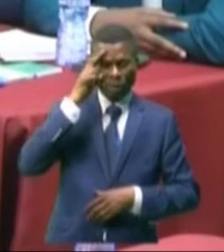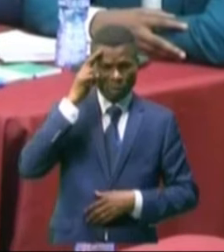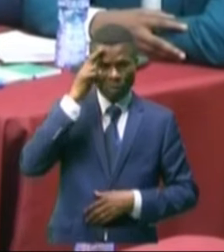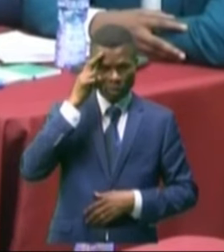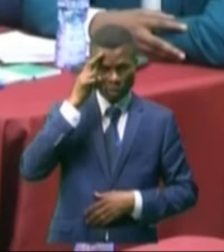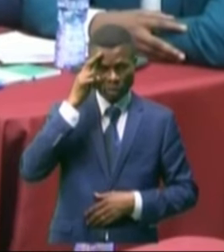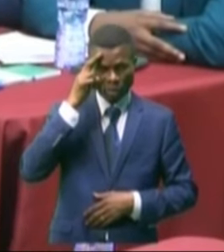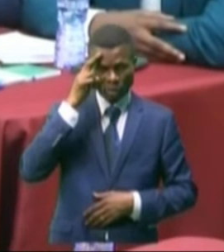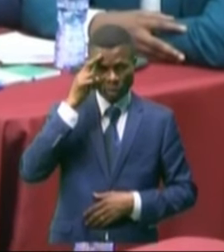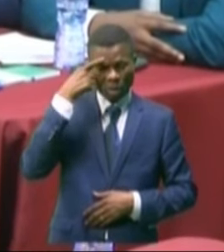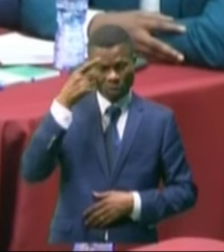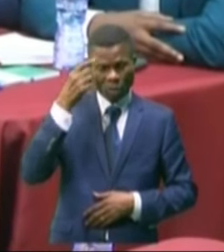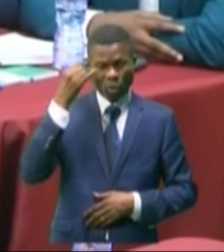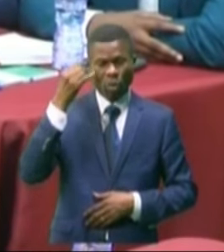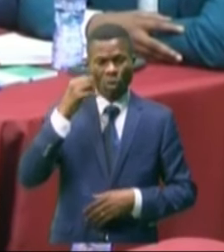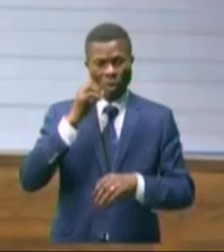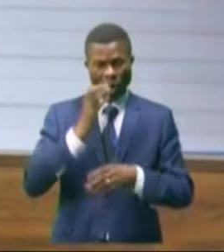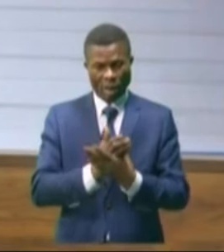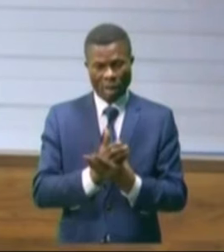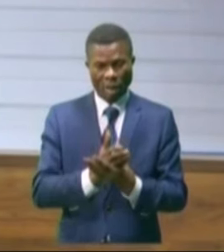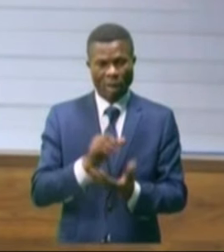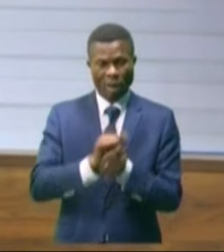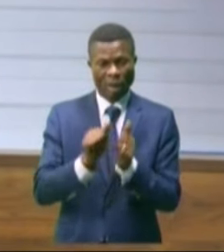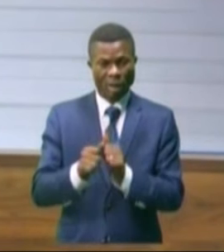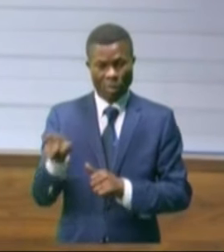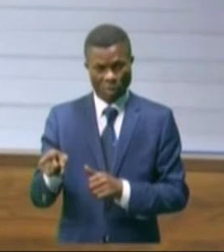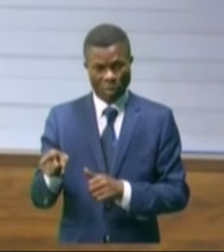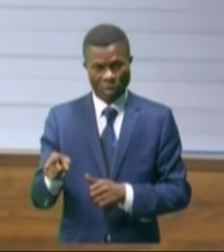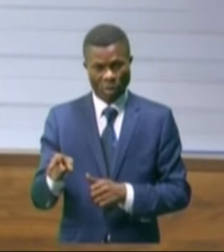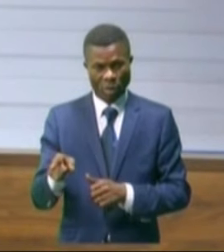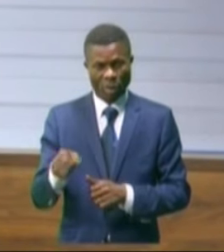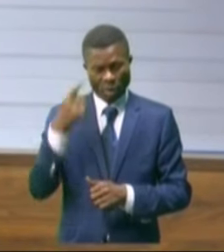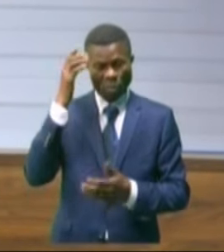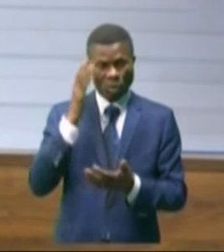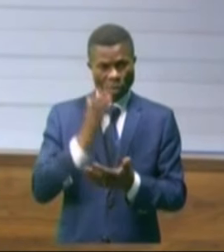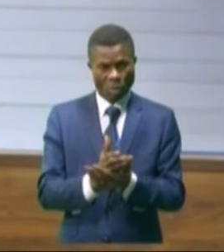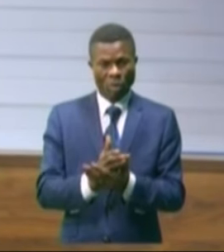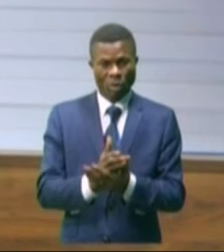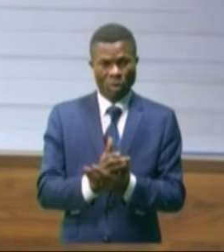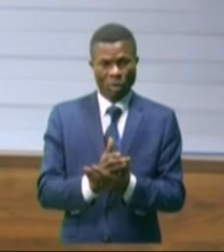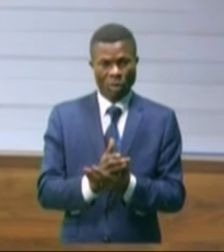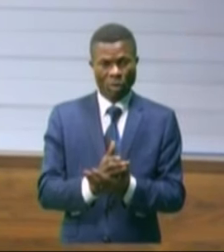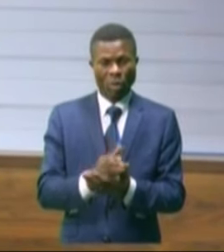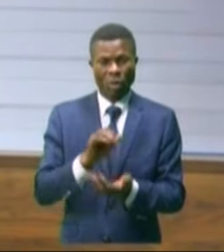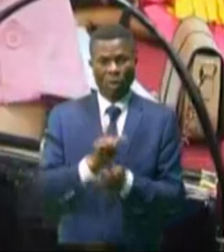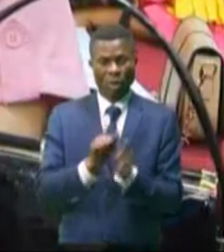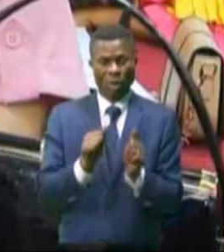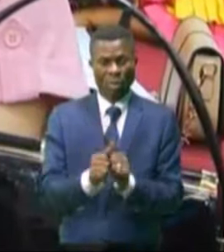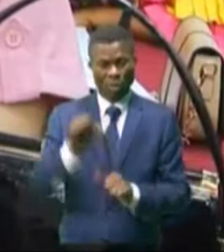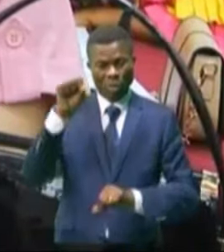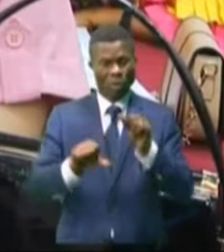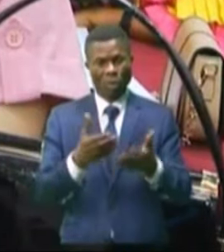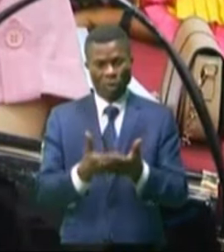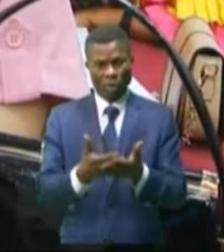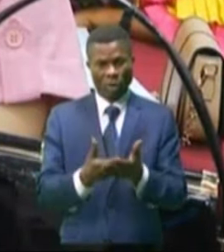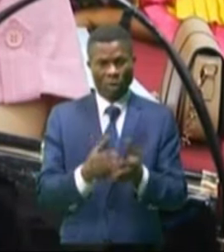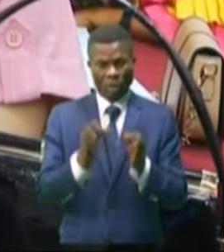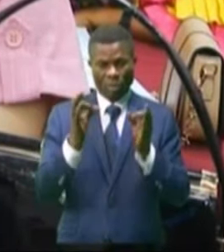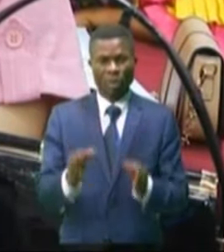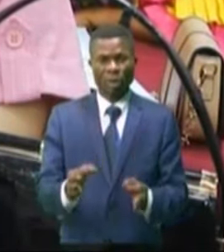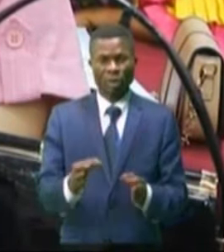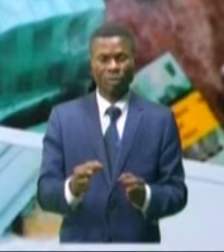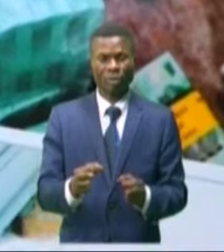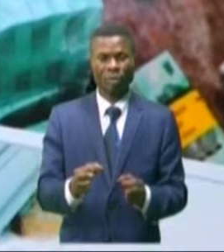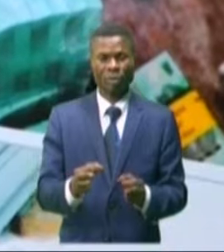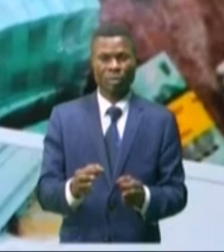comment lutter contre ces fléaux, comment lutter contre trafic financier illicite, il y a des groupes,